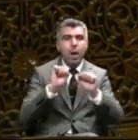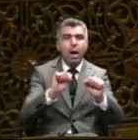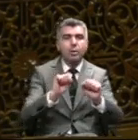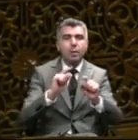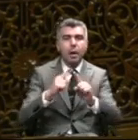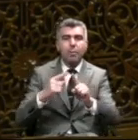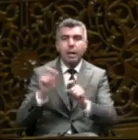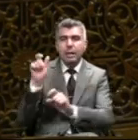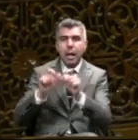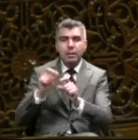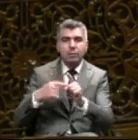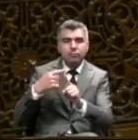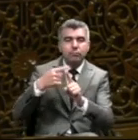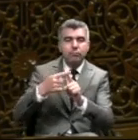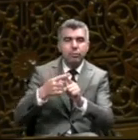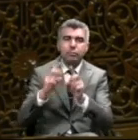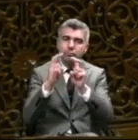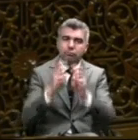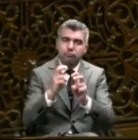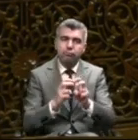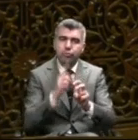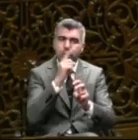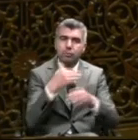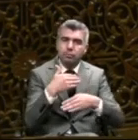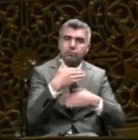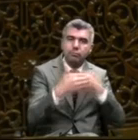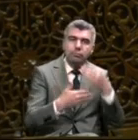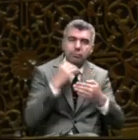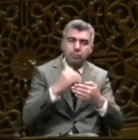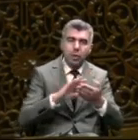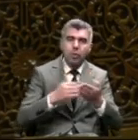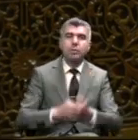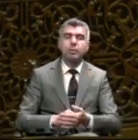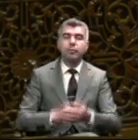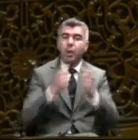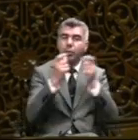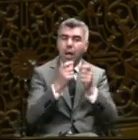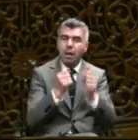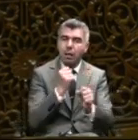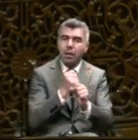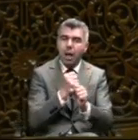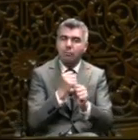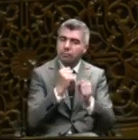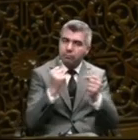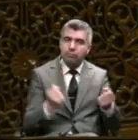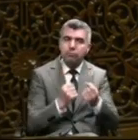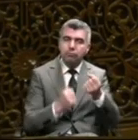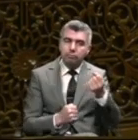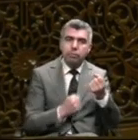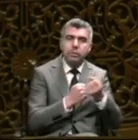الاسعار على القدره الشرائيه للاسر والحفاظ على مخصصات الاستثمار العمومي والاستمرار في تنزيل